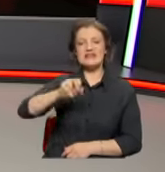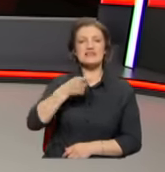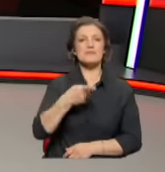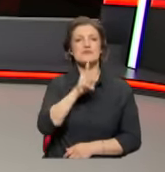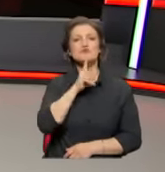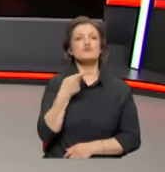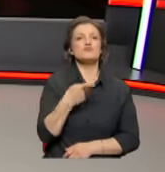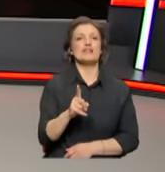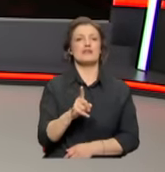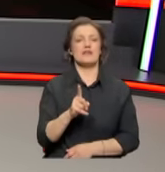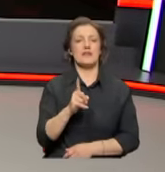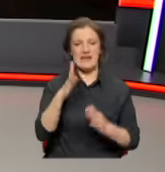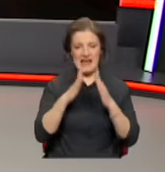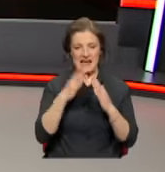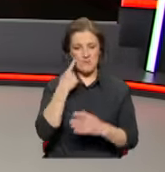100 bin hane başı.